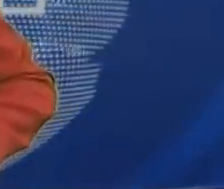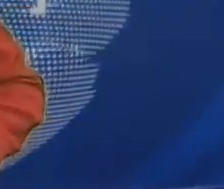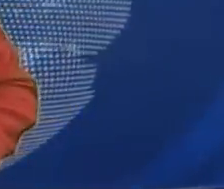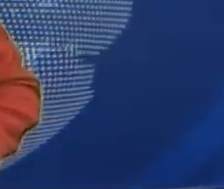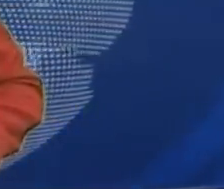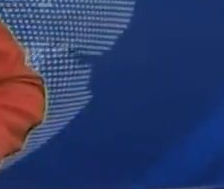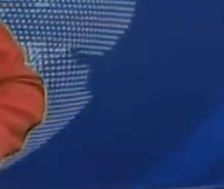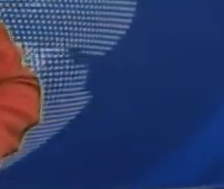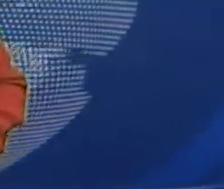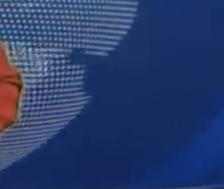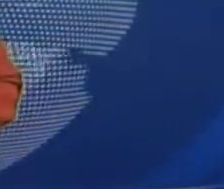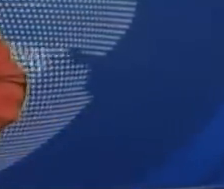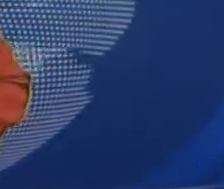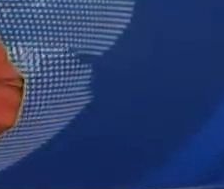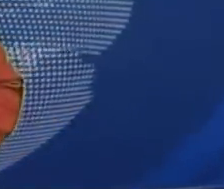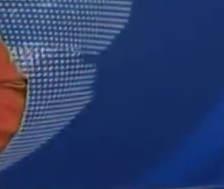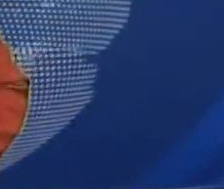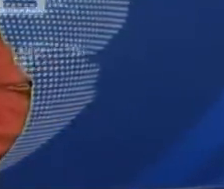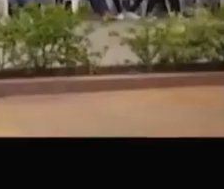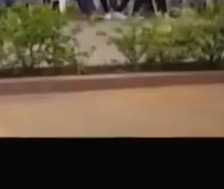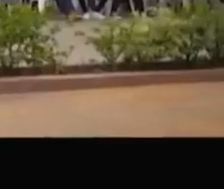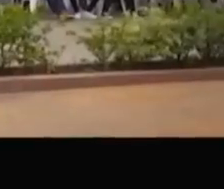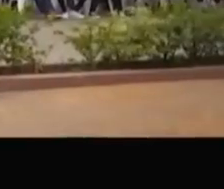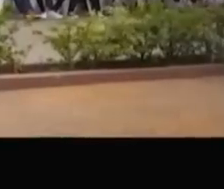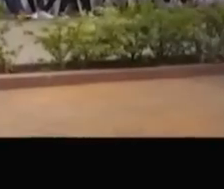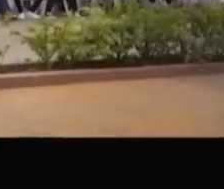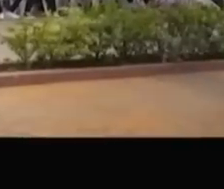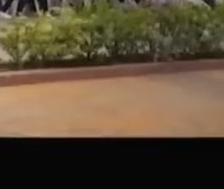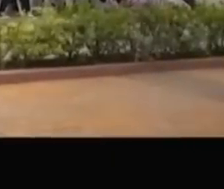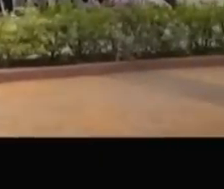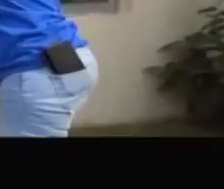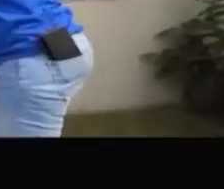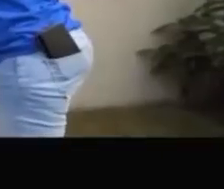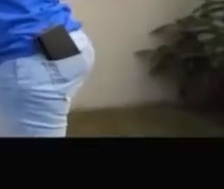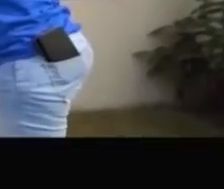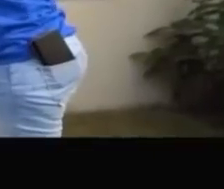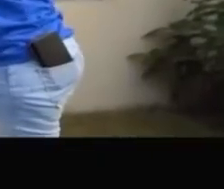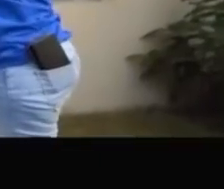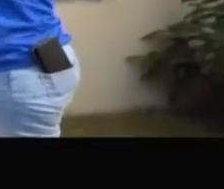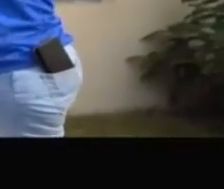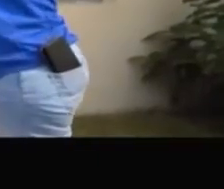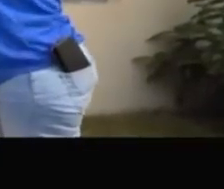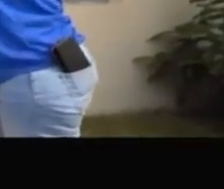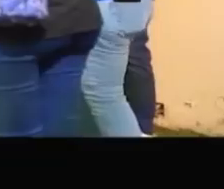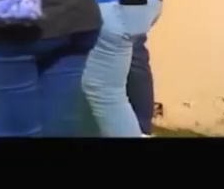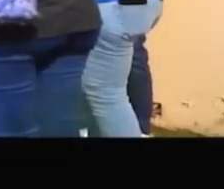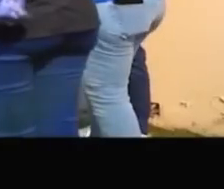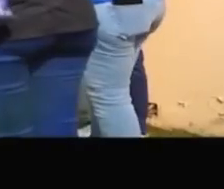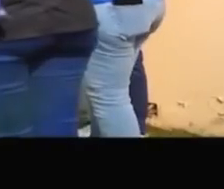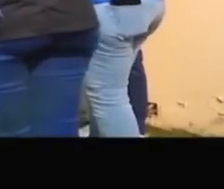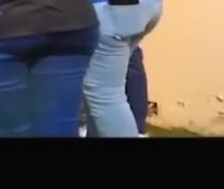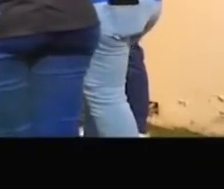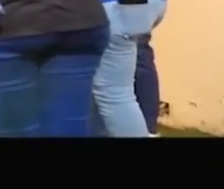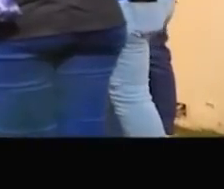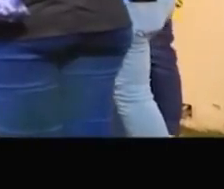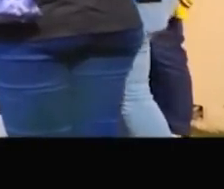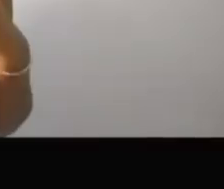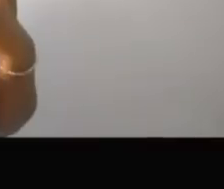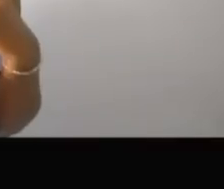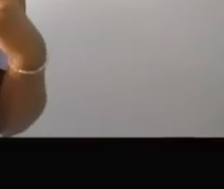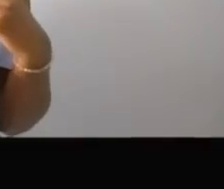Kiala, José Baïtouambo et Charmant Lélo. Enfin le grand jour pour ces 118 lauréats de l'examen d'été